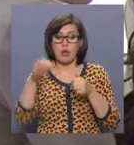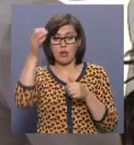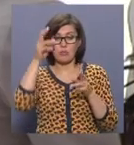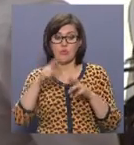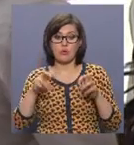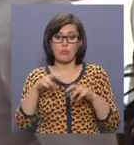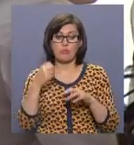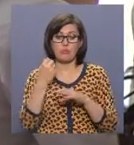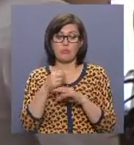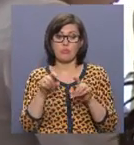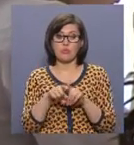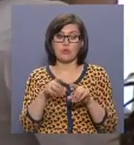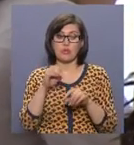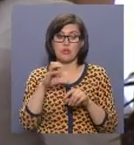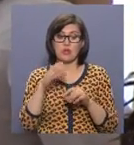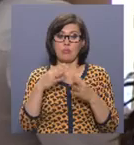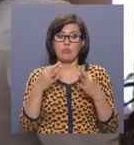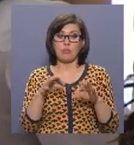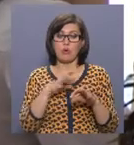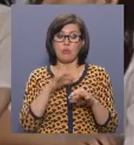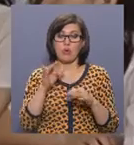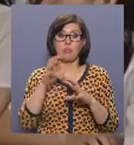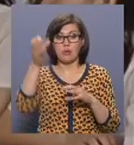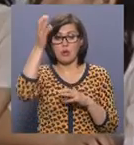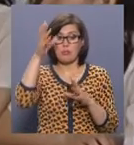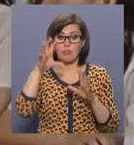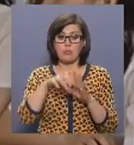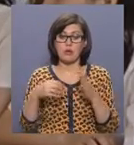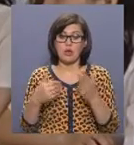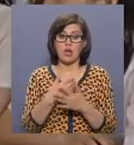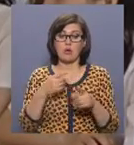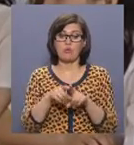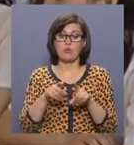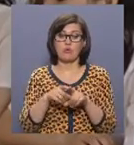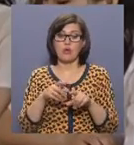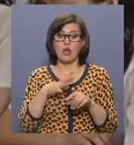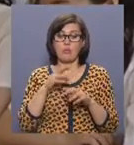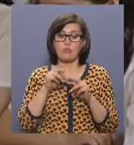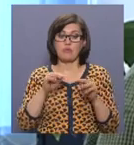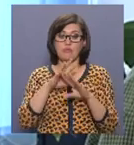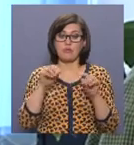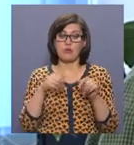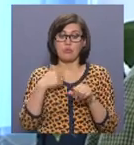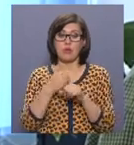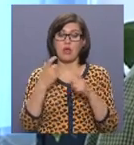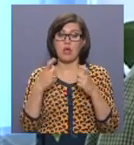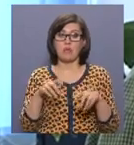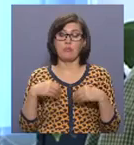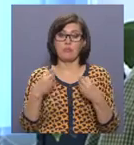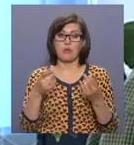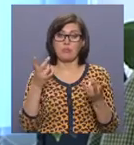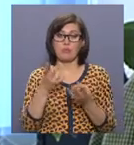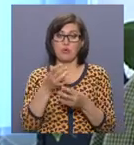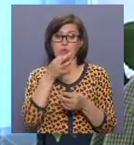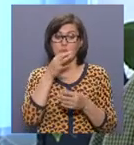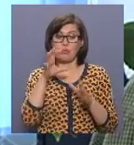жобалардың жеңімпаздары тесттен босатылған. Білім жүйесінде енген жаңа формат бойынша түлектер бас пәндерден емтихан тапсырулары тиіс.